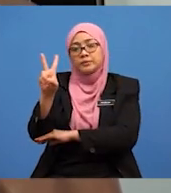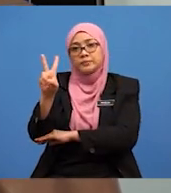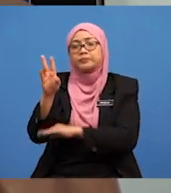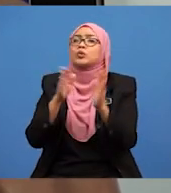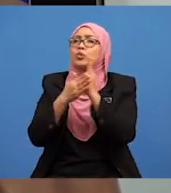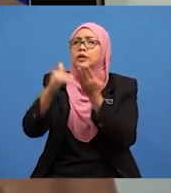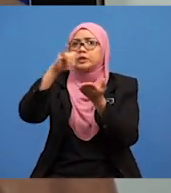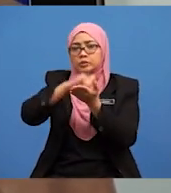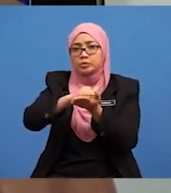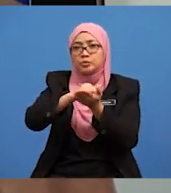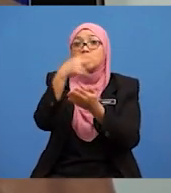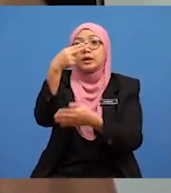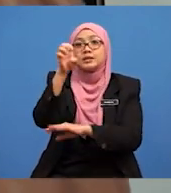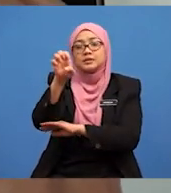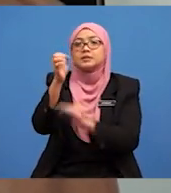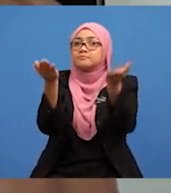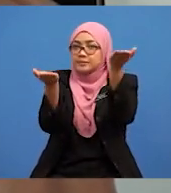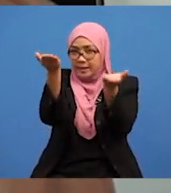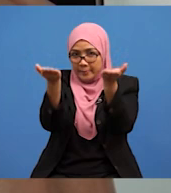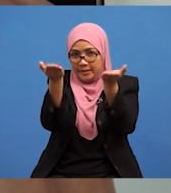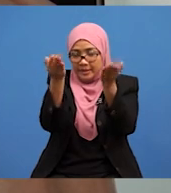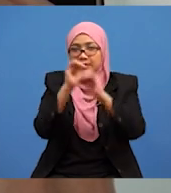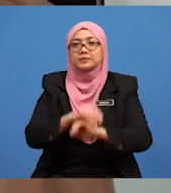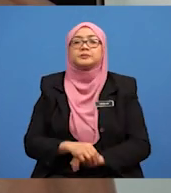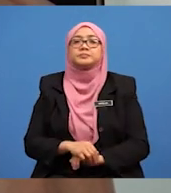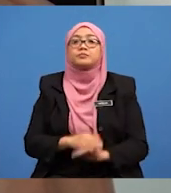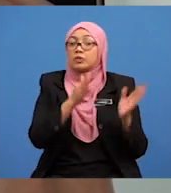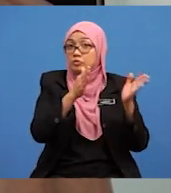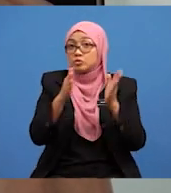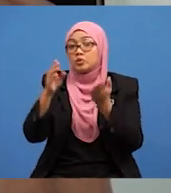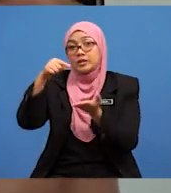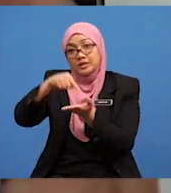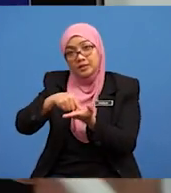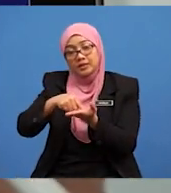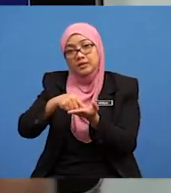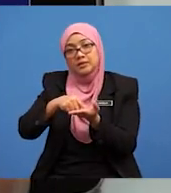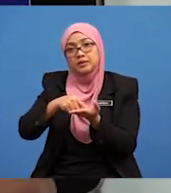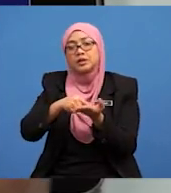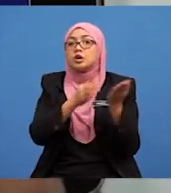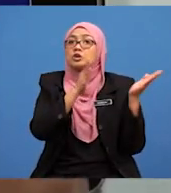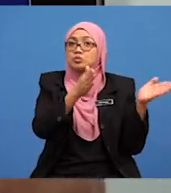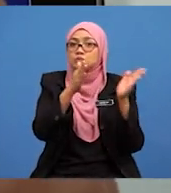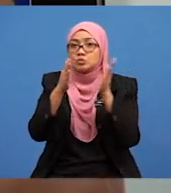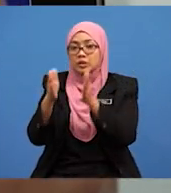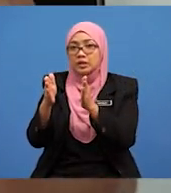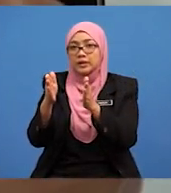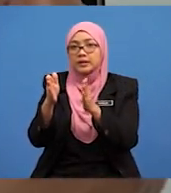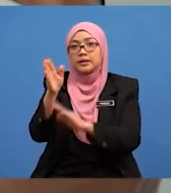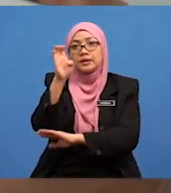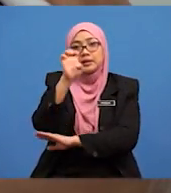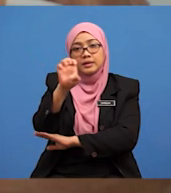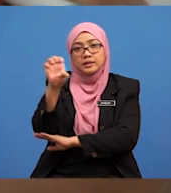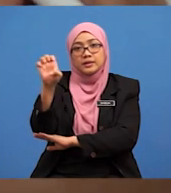atom helium adalah stabil. Susunan ini dikenali sebagai susunan elektron